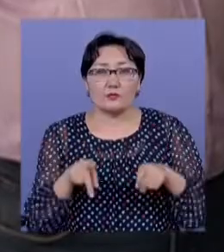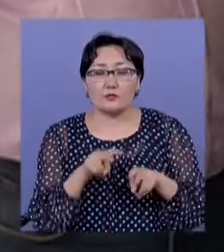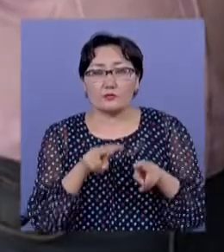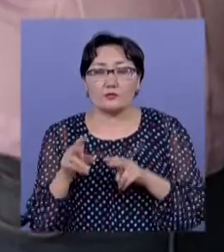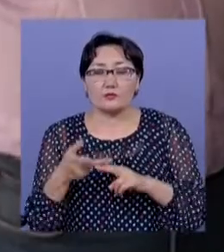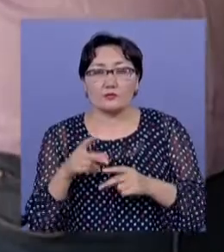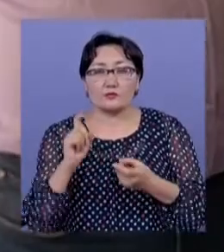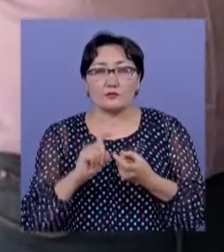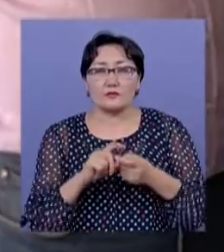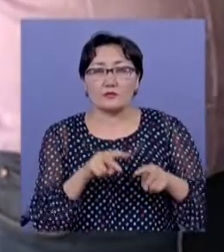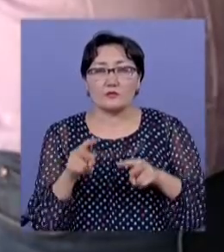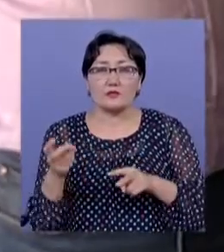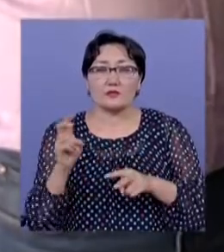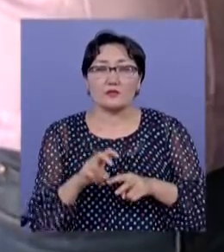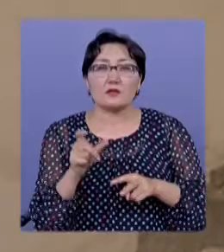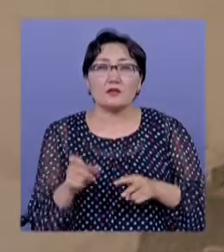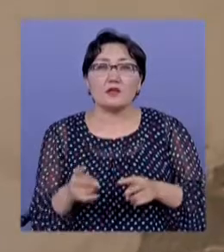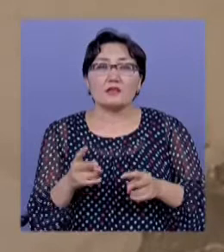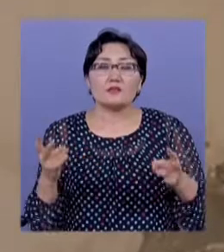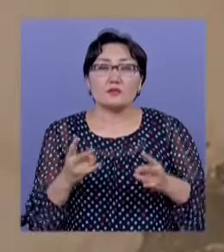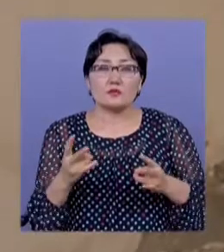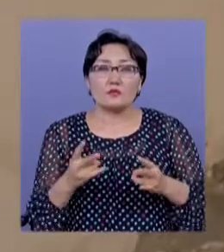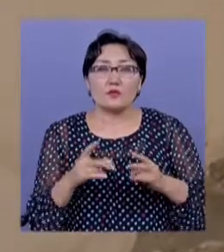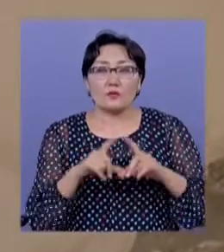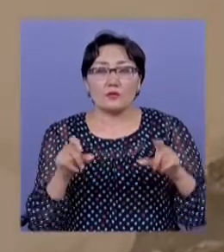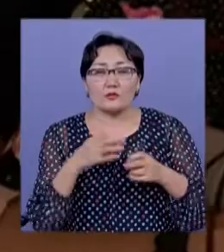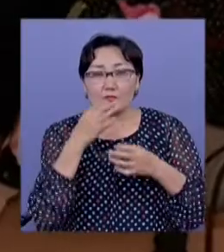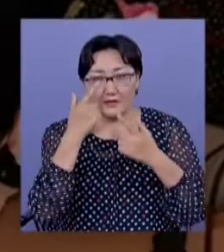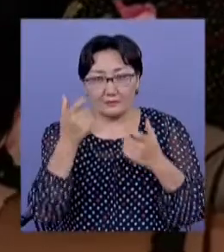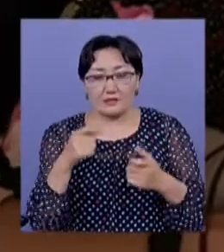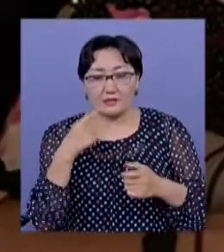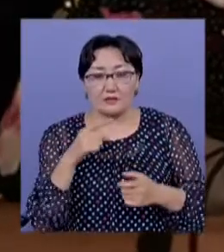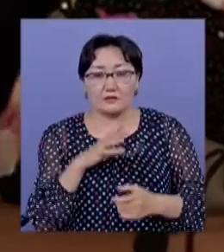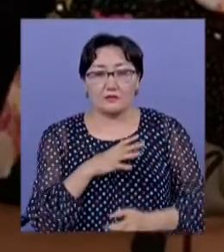Осыған байланысты тексеріспен келгендер тиісті орынға мәлімдейтінін жеткізді.